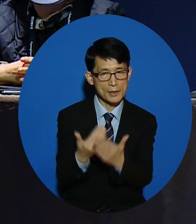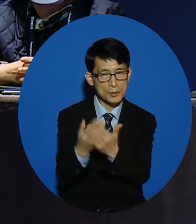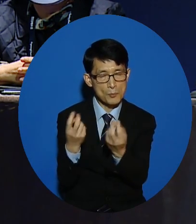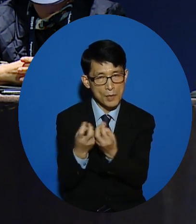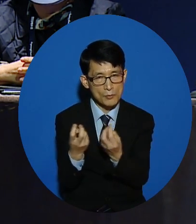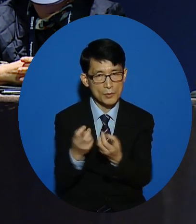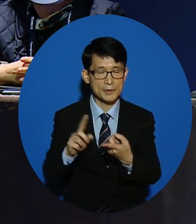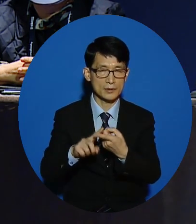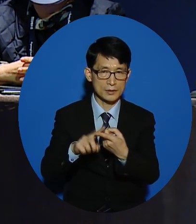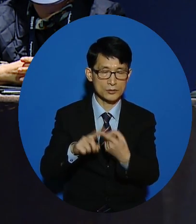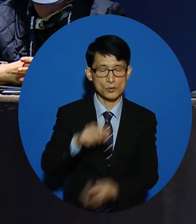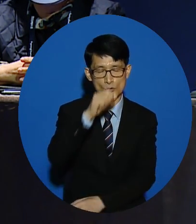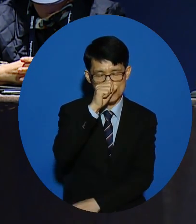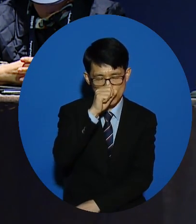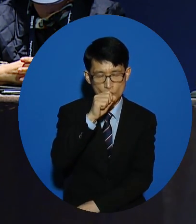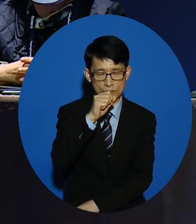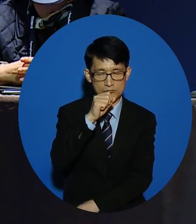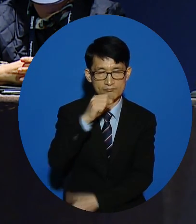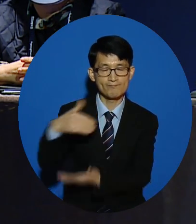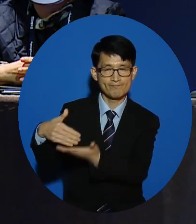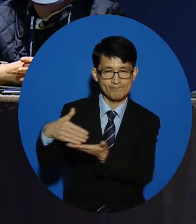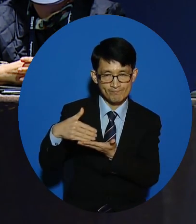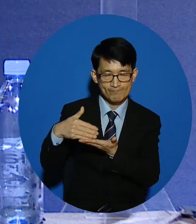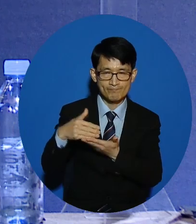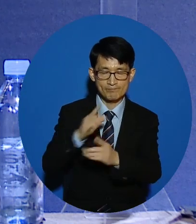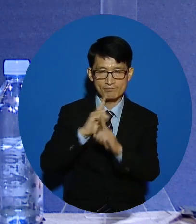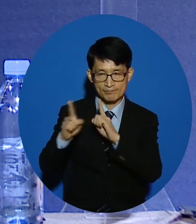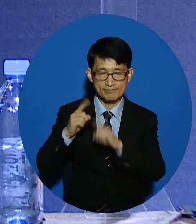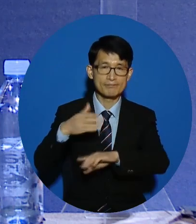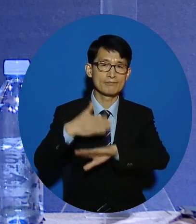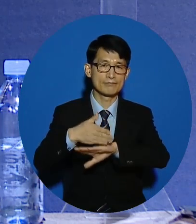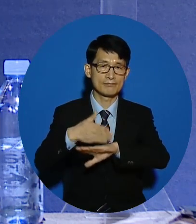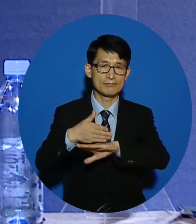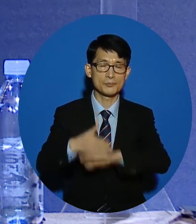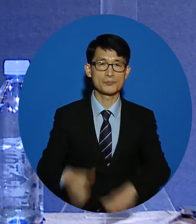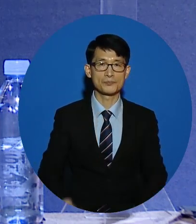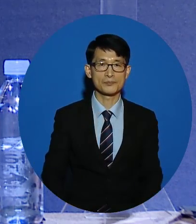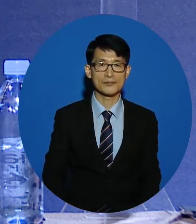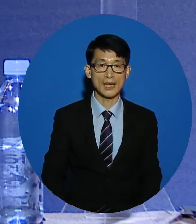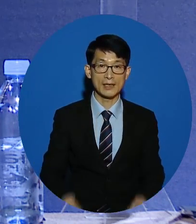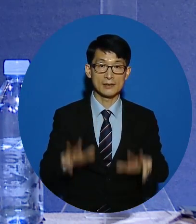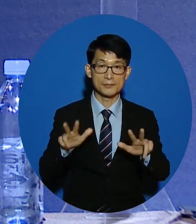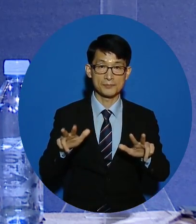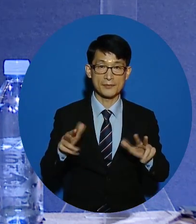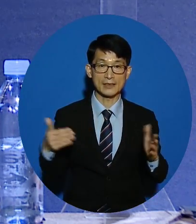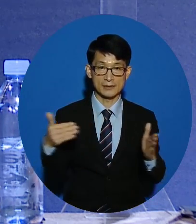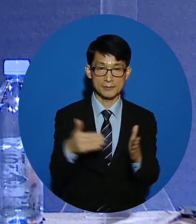부분을 좋은 말씀을 들어보았습니다. 네, 지금까지